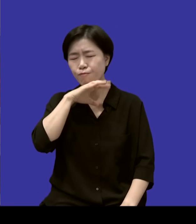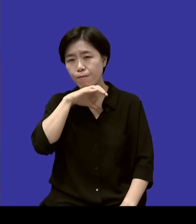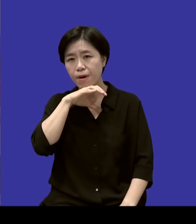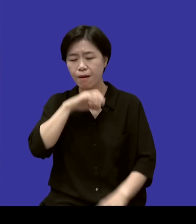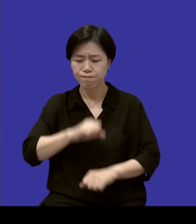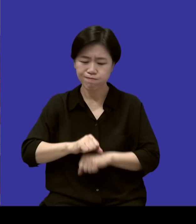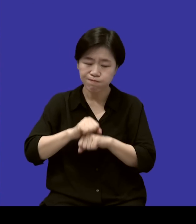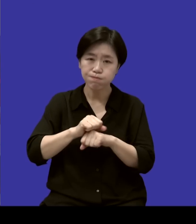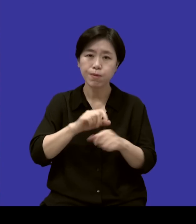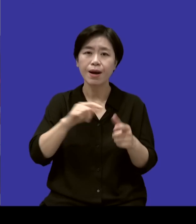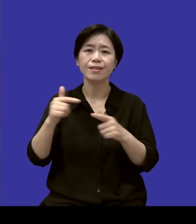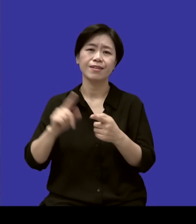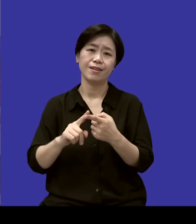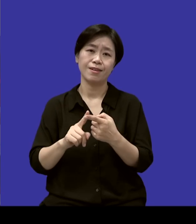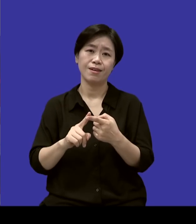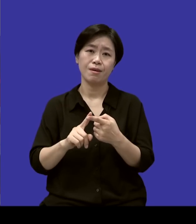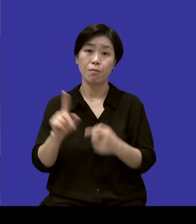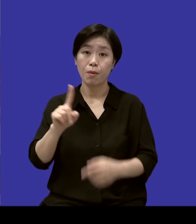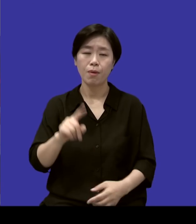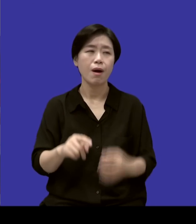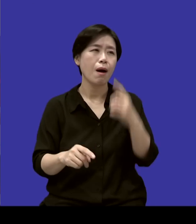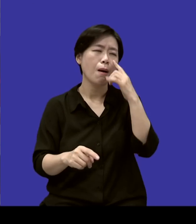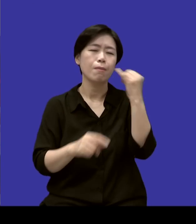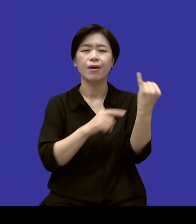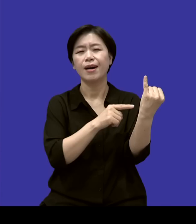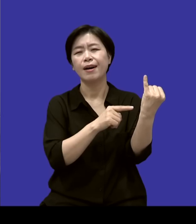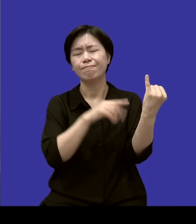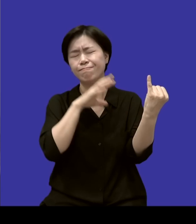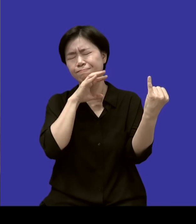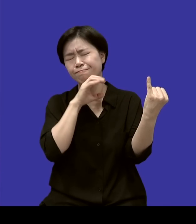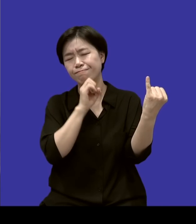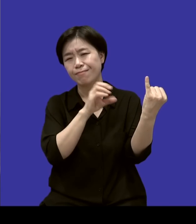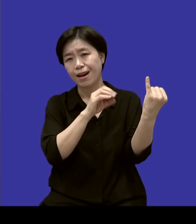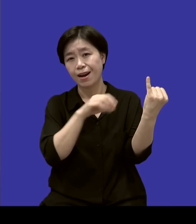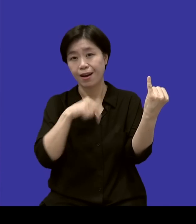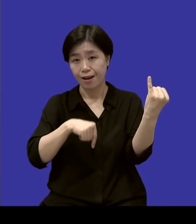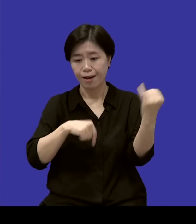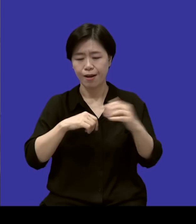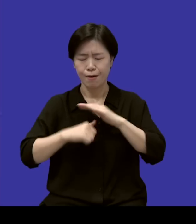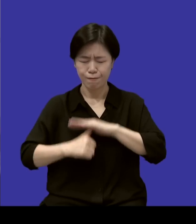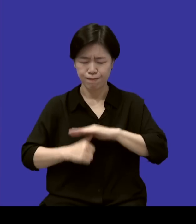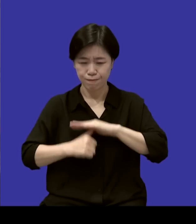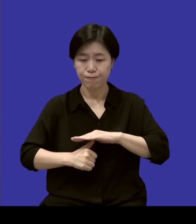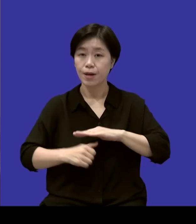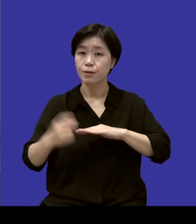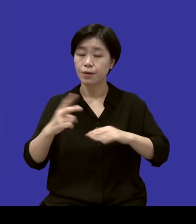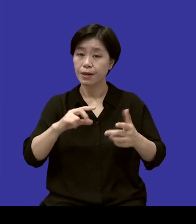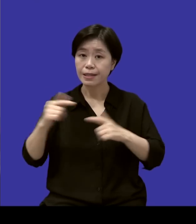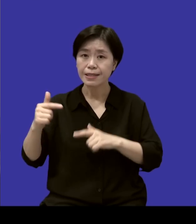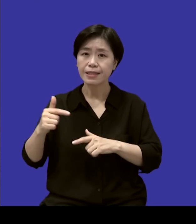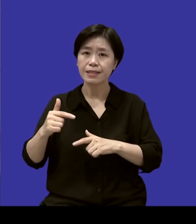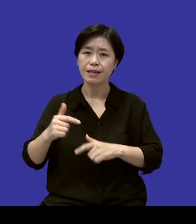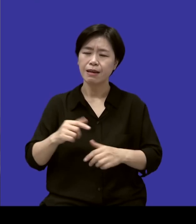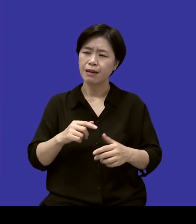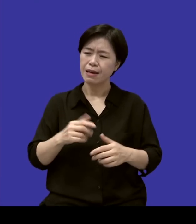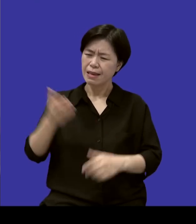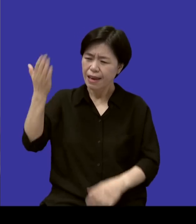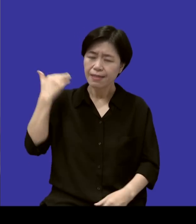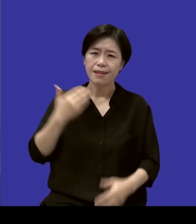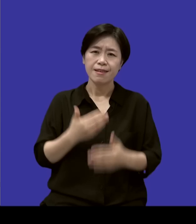했었어요. 그렇겠죠. 그리고 용납하지 못하는 문제들, 내 안에 쓴뿌리와 상처들이 이렇게 유연해지는